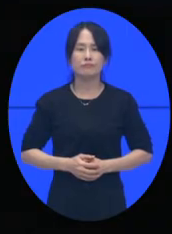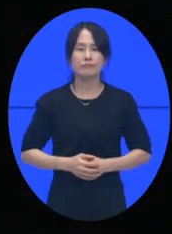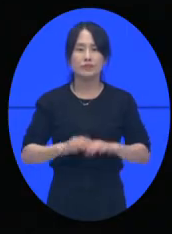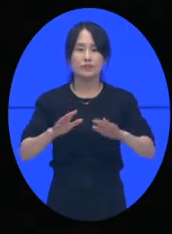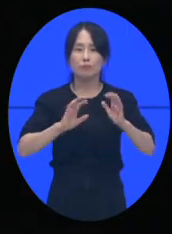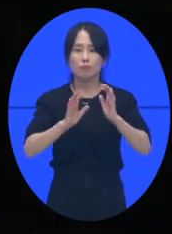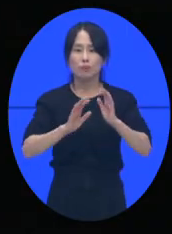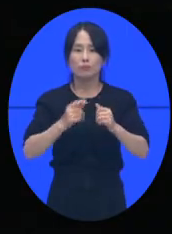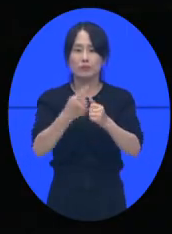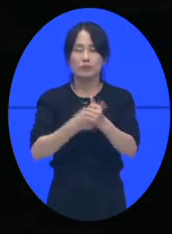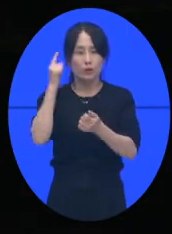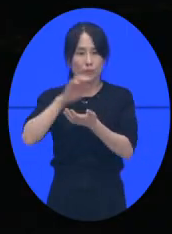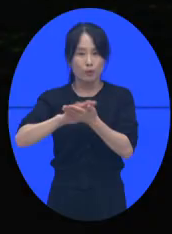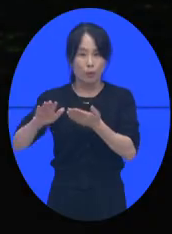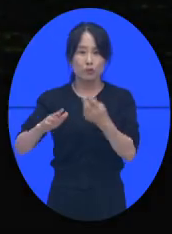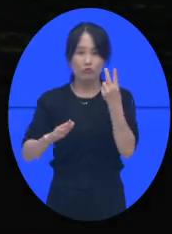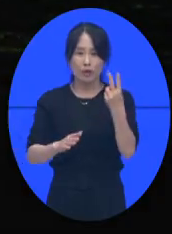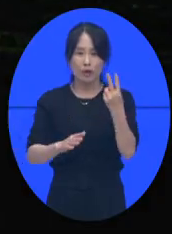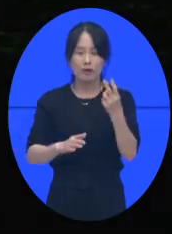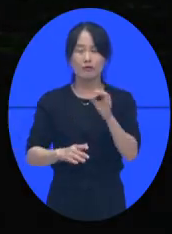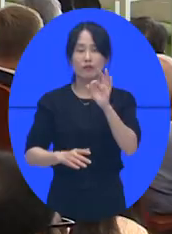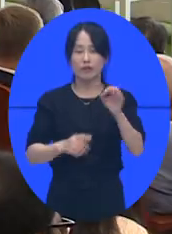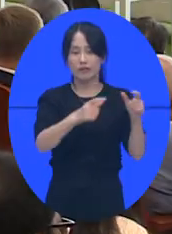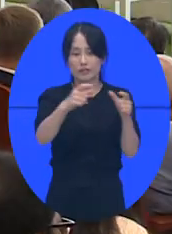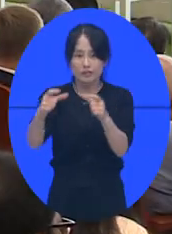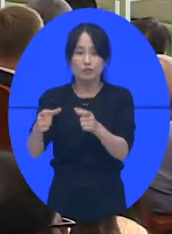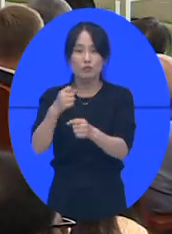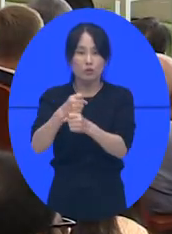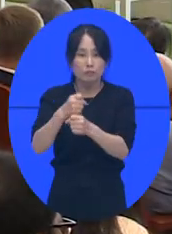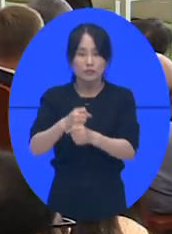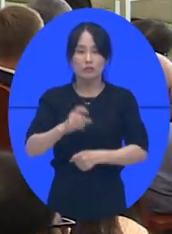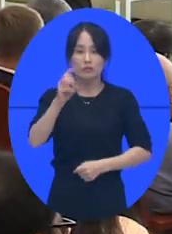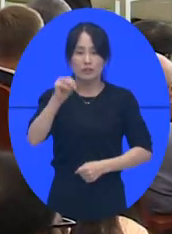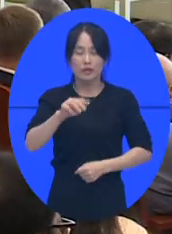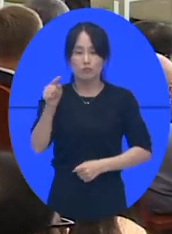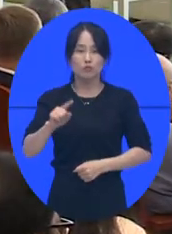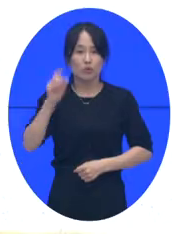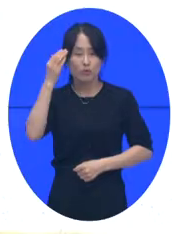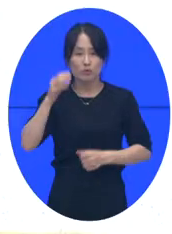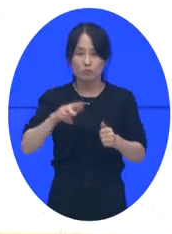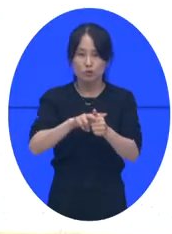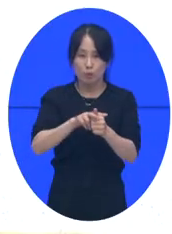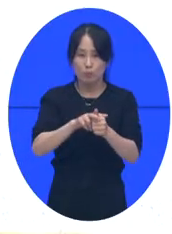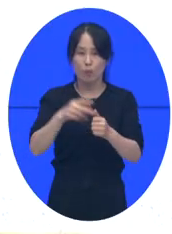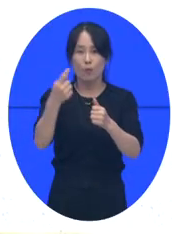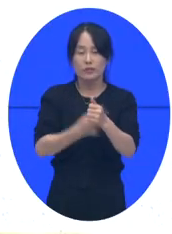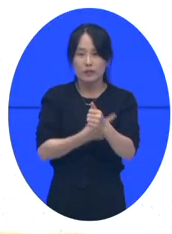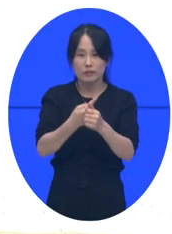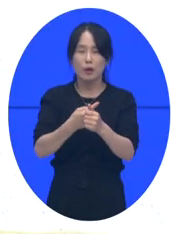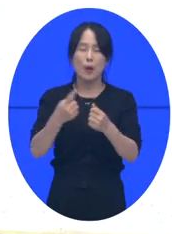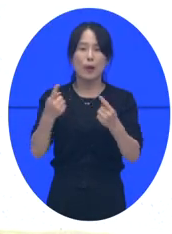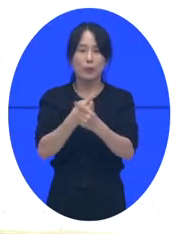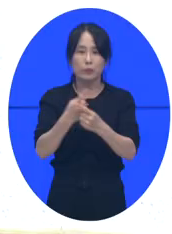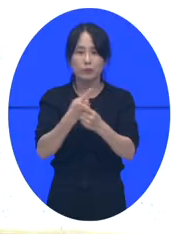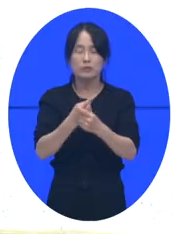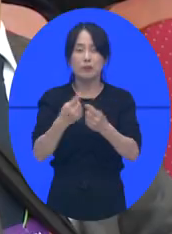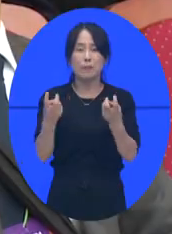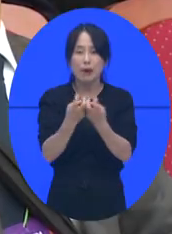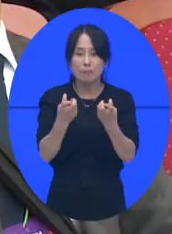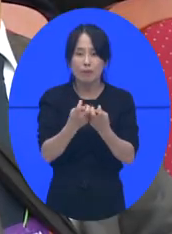이번 포럼은 생태와 평화를 두 축으로 10개 세션으로 구성. DMZ의 최신 정보부터 생태 보존의 목표와 달성 방법,